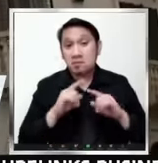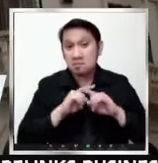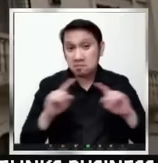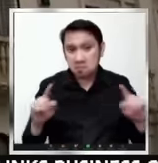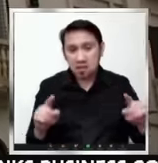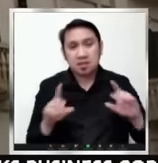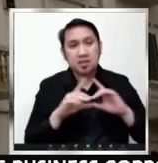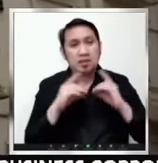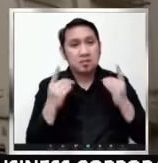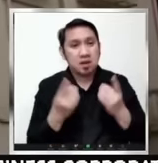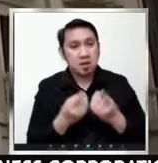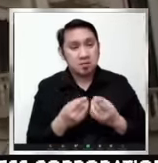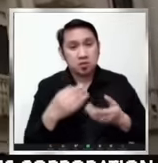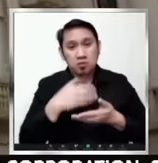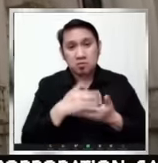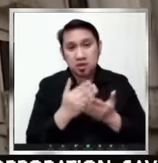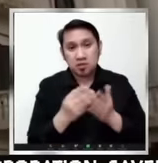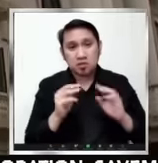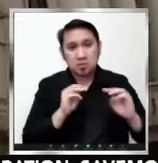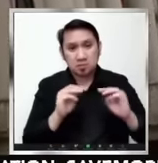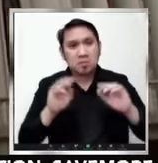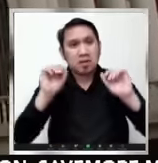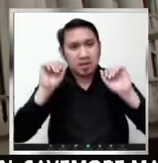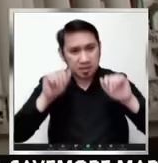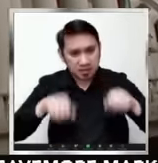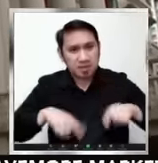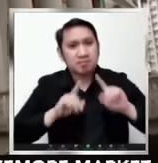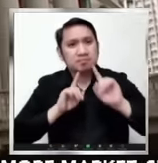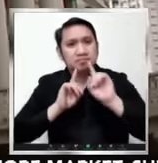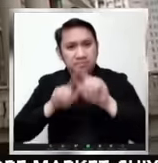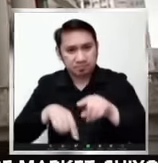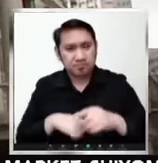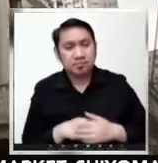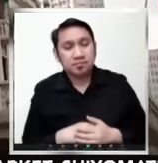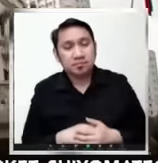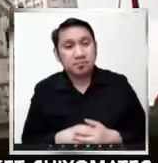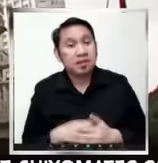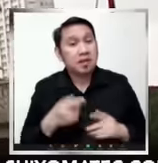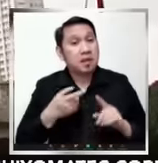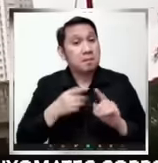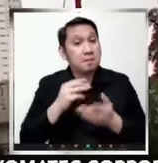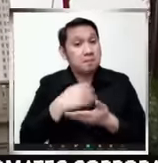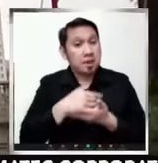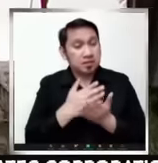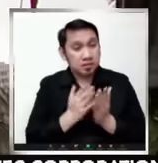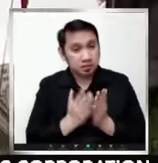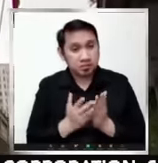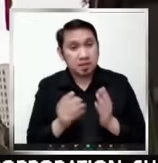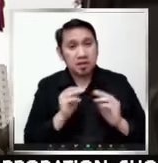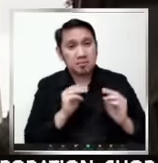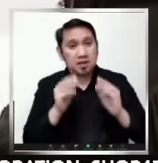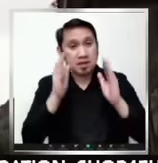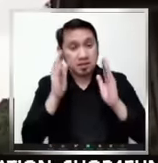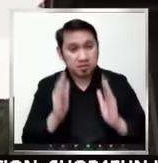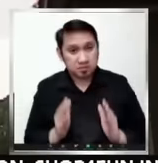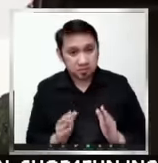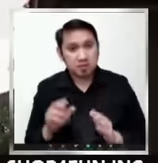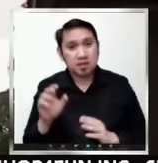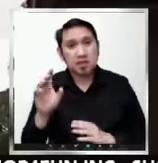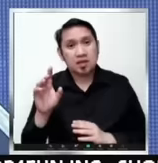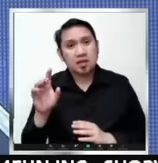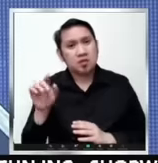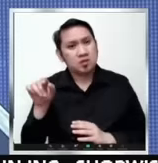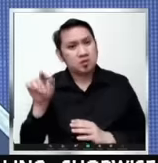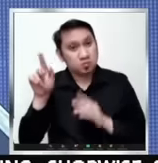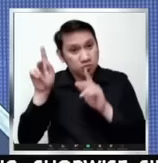and Management na sasagutin nito ang petisyon. Ayon po kay Budget and Management Undersecretary Goddess Hope Libiran,